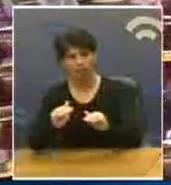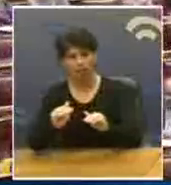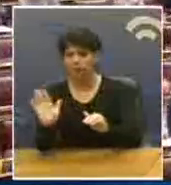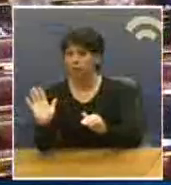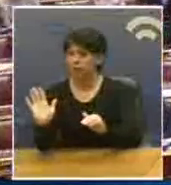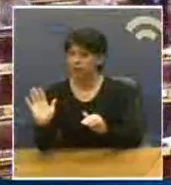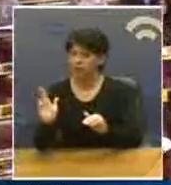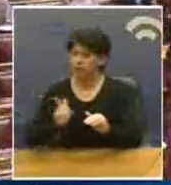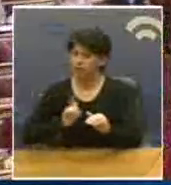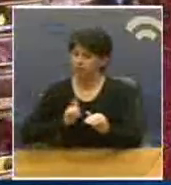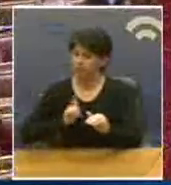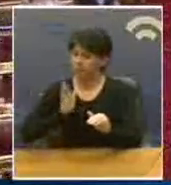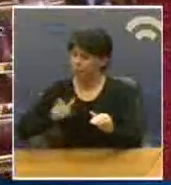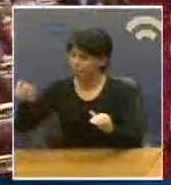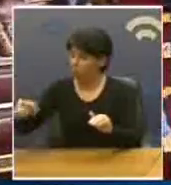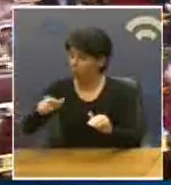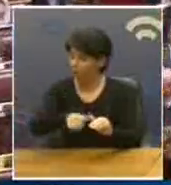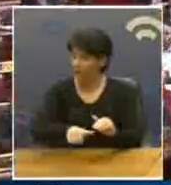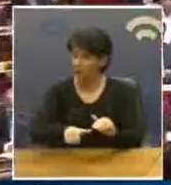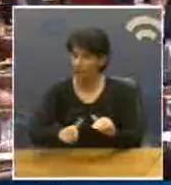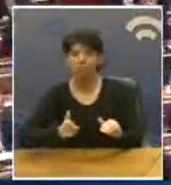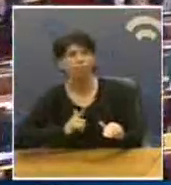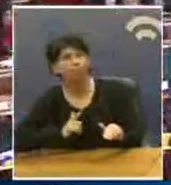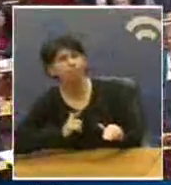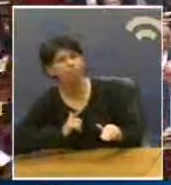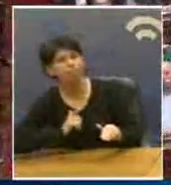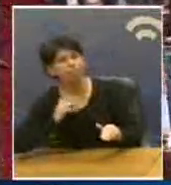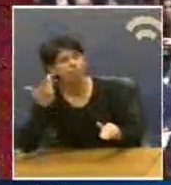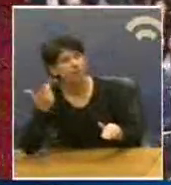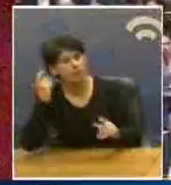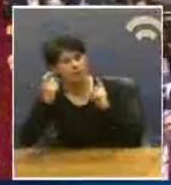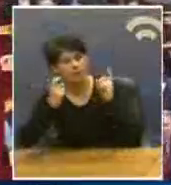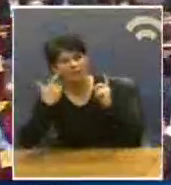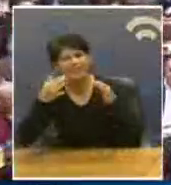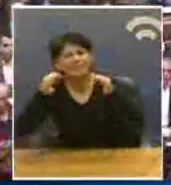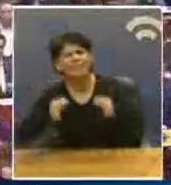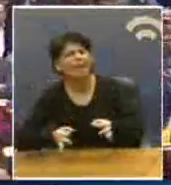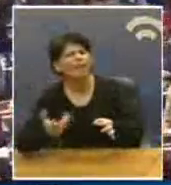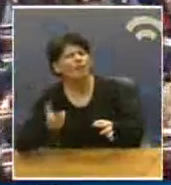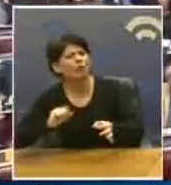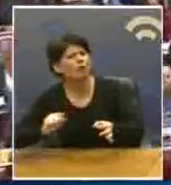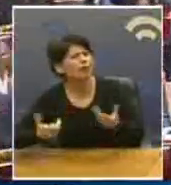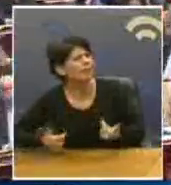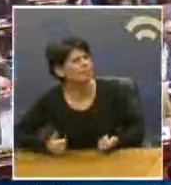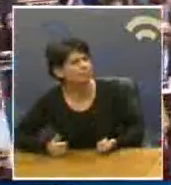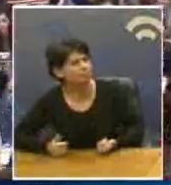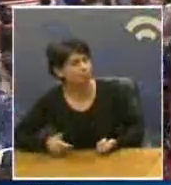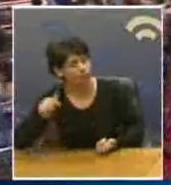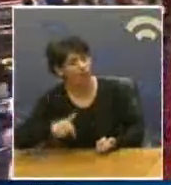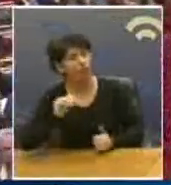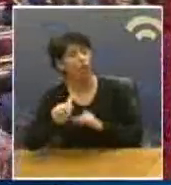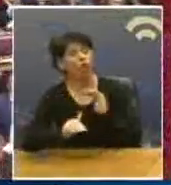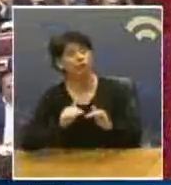χείλη των πολιτών μετά από αυτή σας την άρνηση? Τι ακριβώς φοβάστε? Αυτό είναι το ερώτημα.